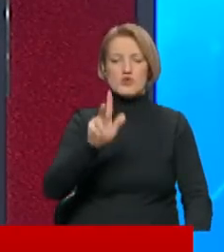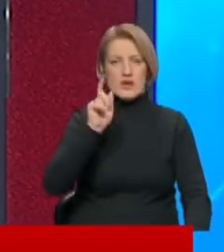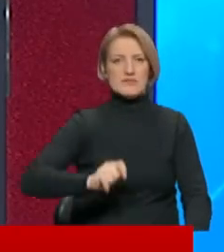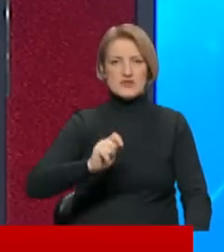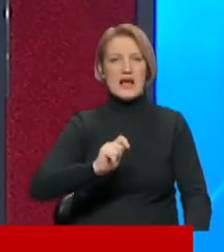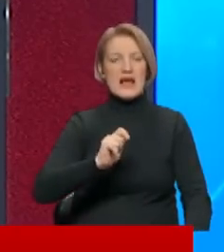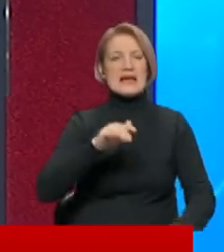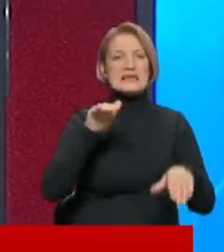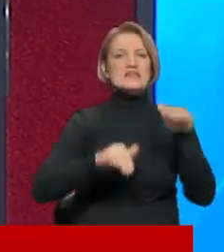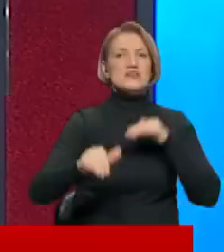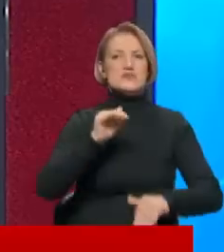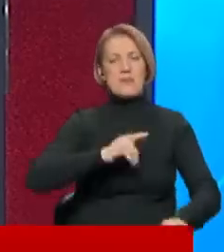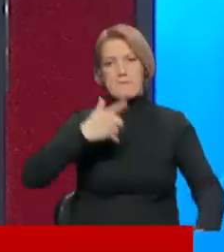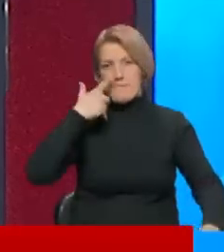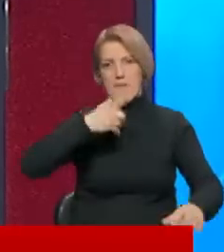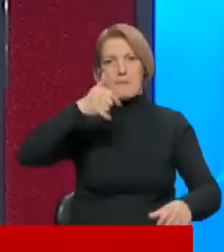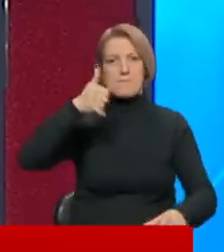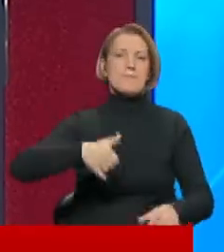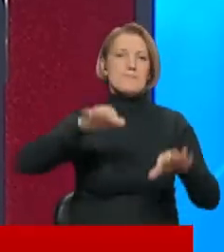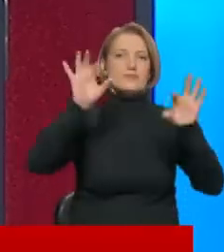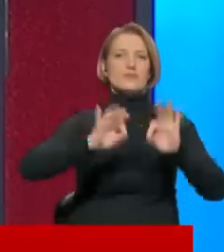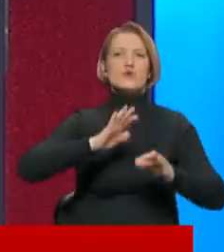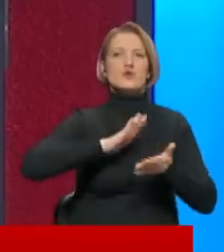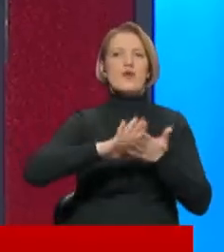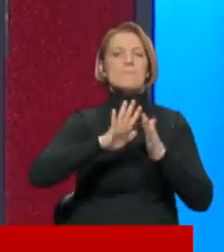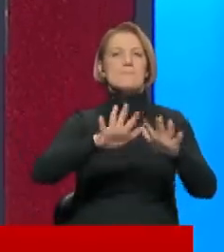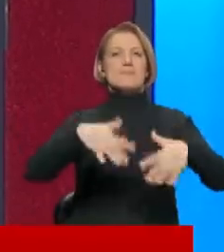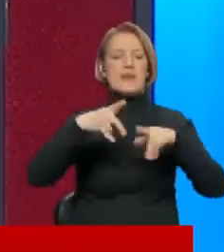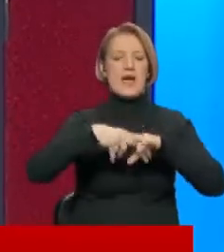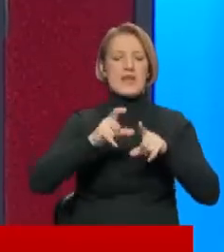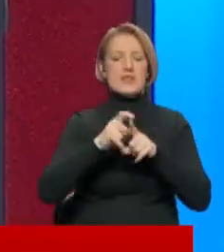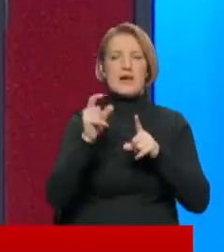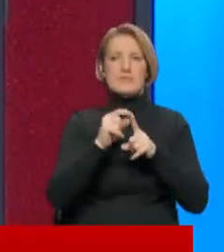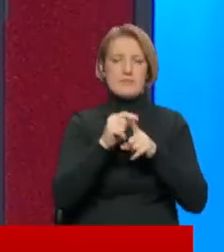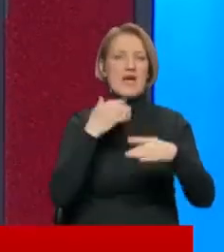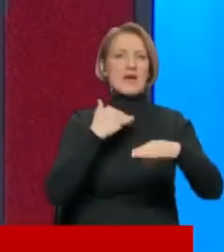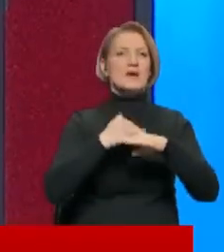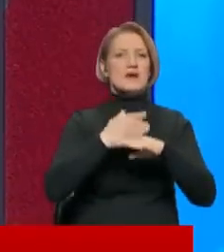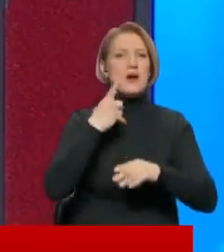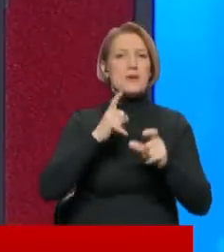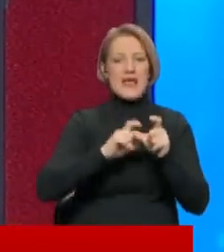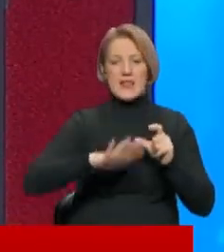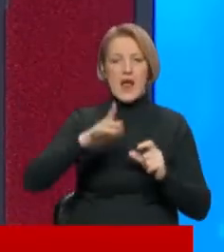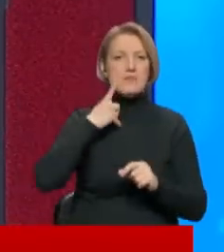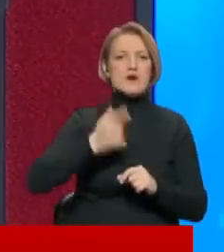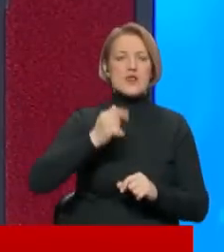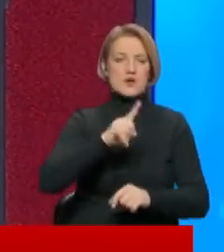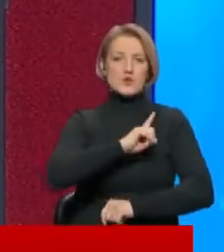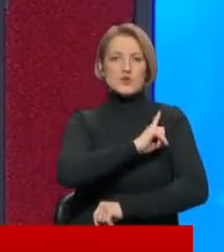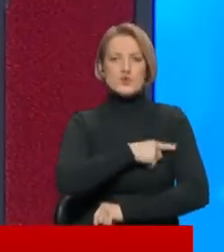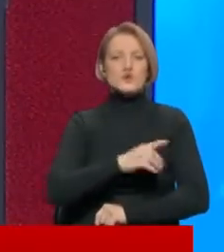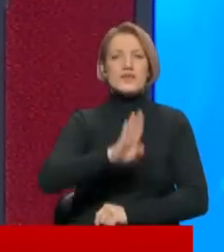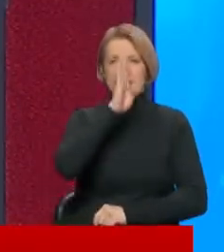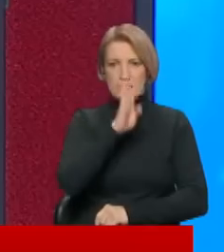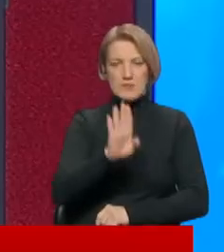startını Batman'dan verdiği düzenlenen mitinge katılan HDP Eş Genel Başkanı Mithat Sancar bu ülkeye güçlü Demokrasiyi